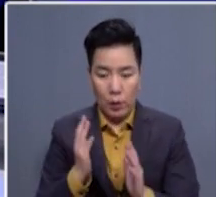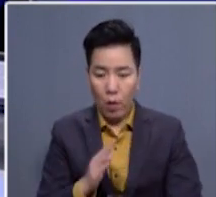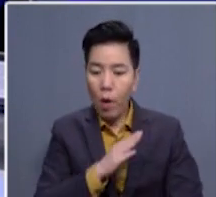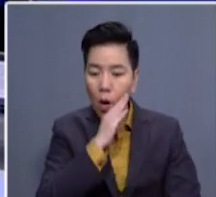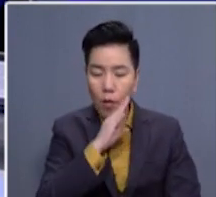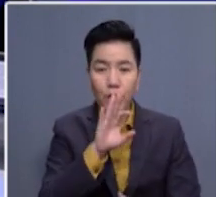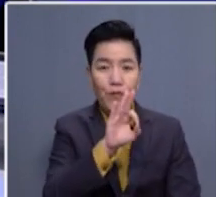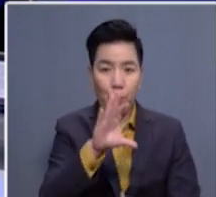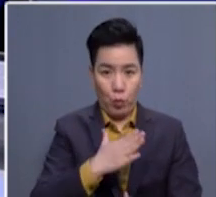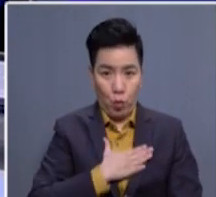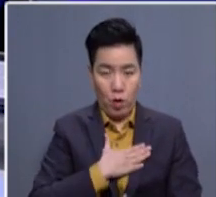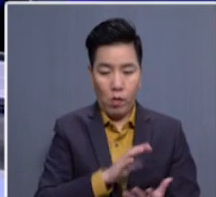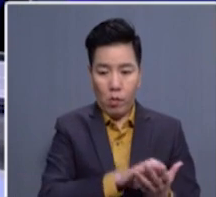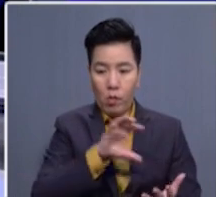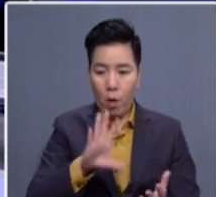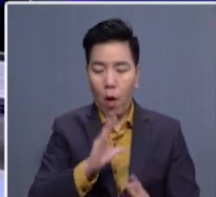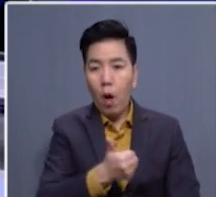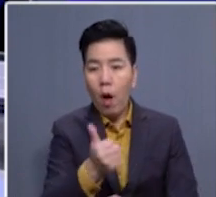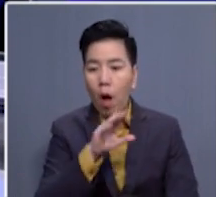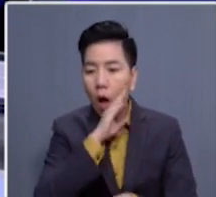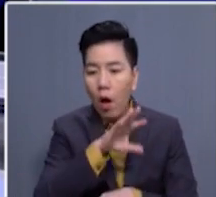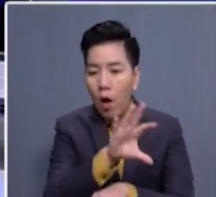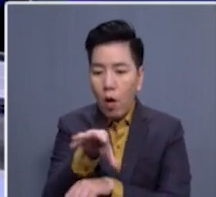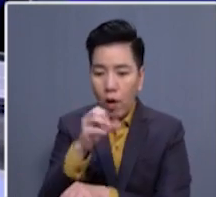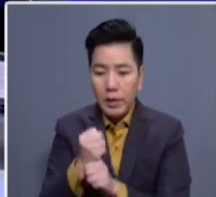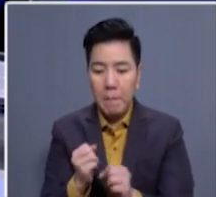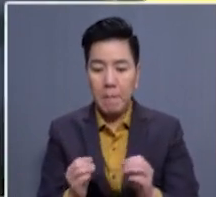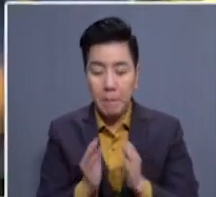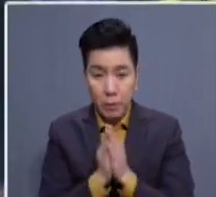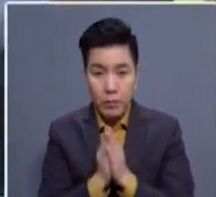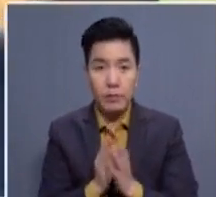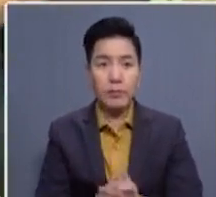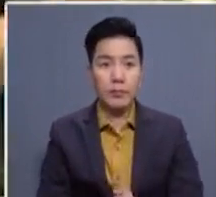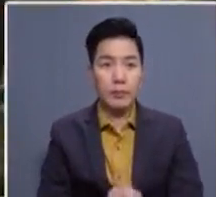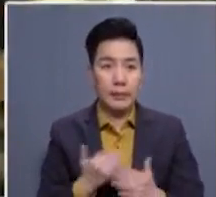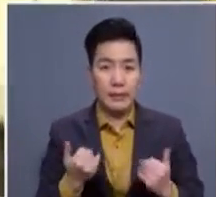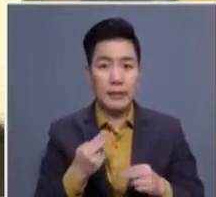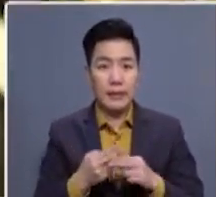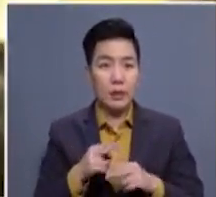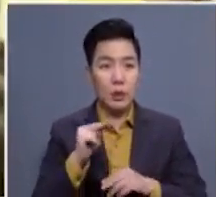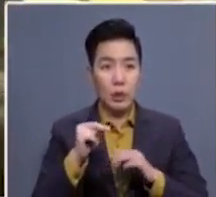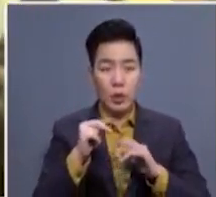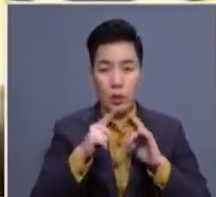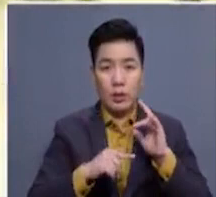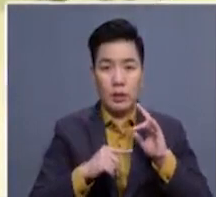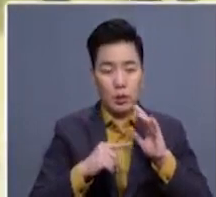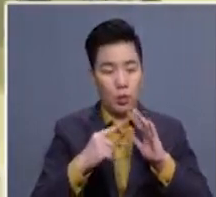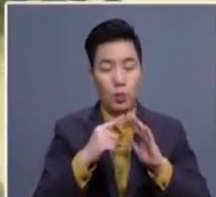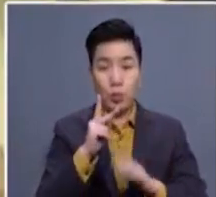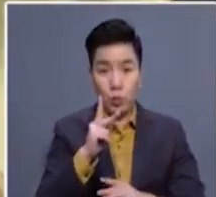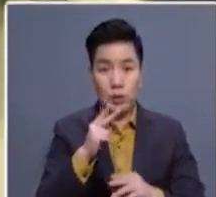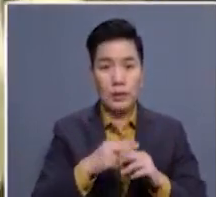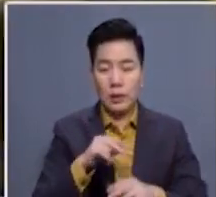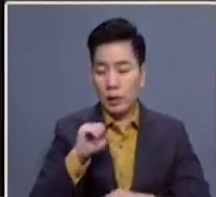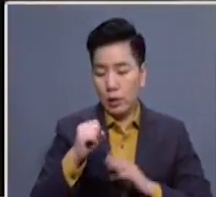ที่ปลอม Facebook ของเธอหลอกลวงผู้เสียหายหลายรายให้ร่วมทำบุญนะคะโดยทางคุณนุกสุธิดานะคะหรือว่านางสาวสุธิ